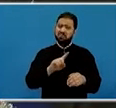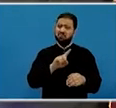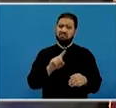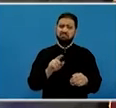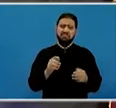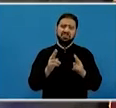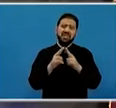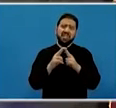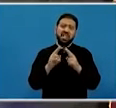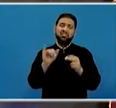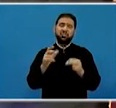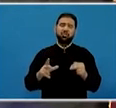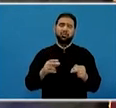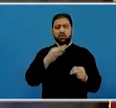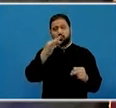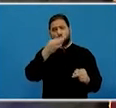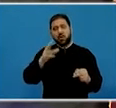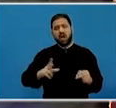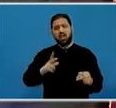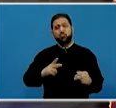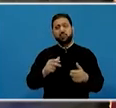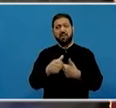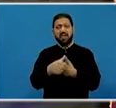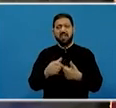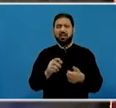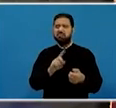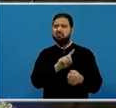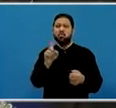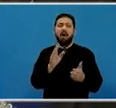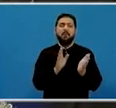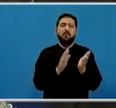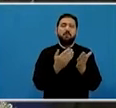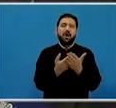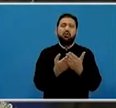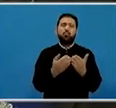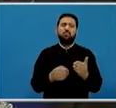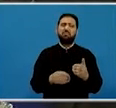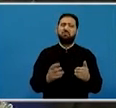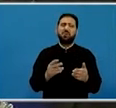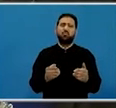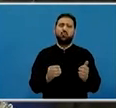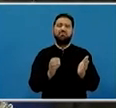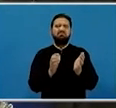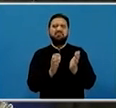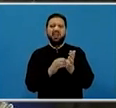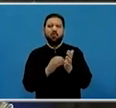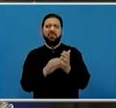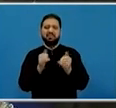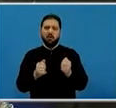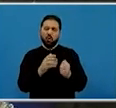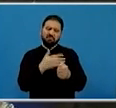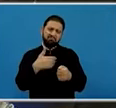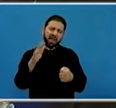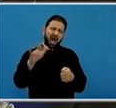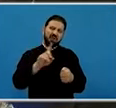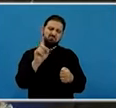anumitor ținte ale lor, pot să le creeze disconforturi și abilități negativ total,